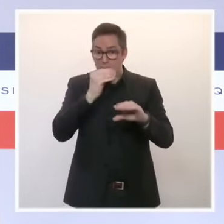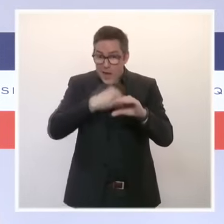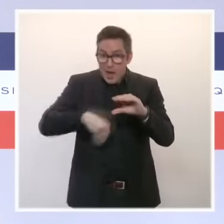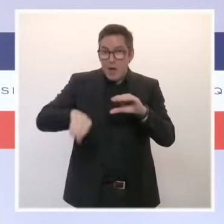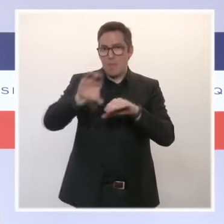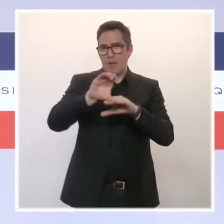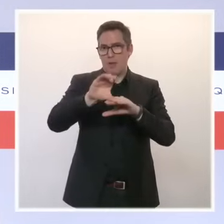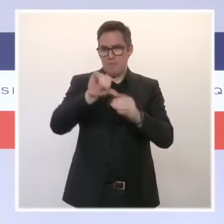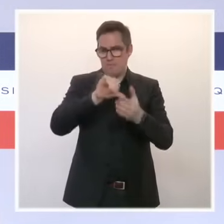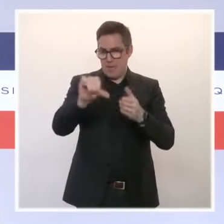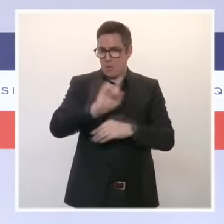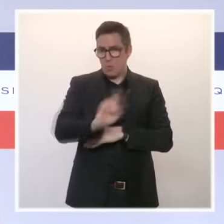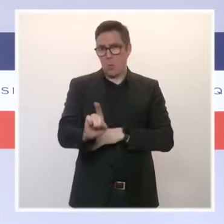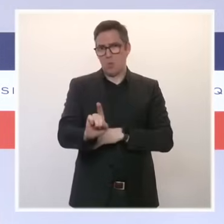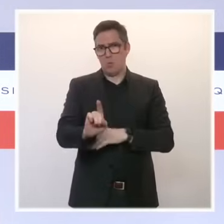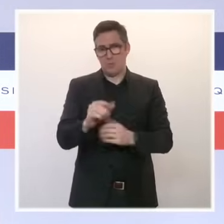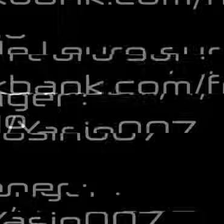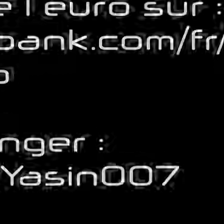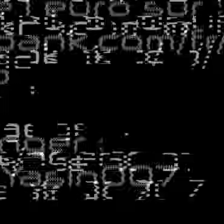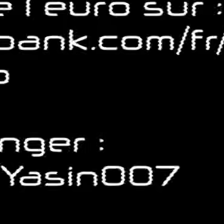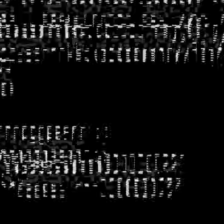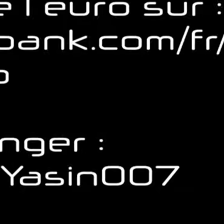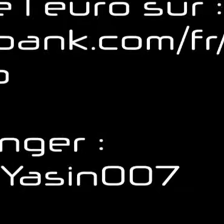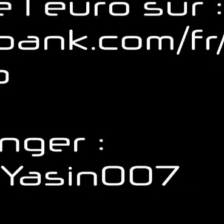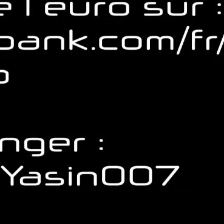C'était la première question initiale. De rien.